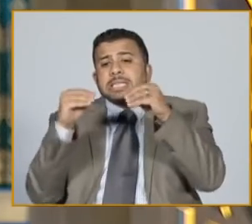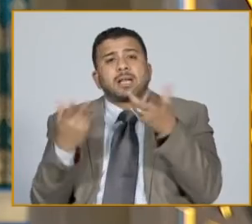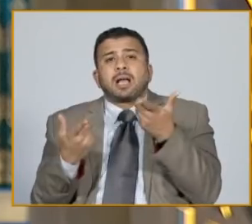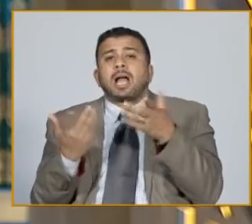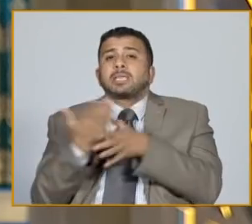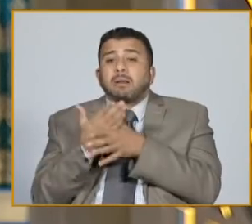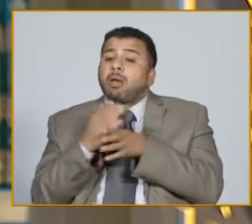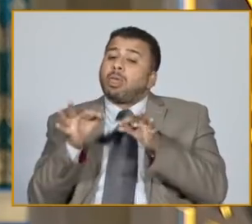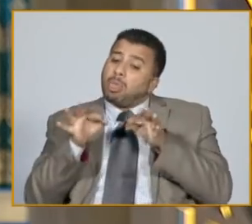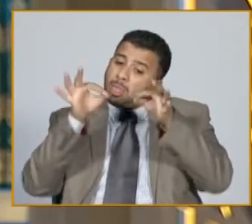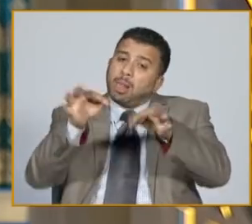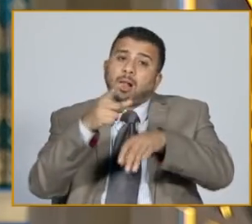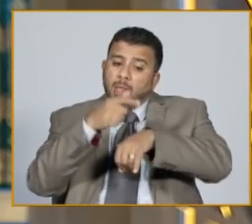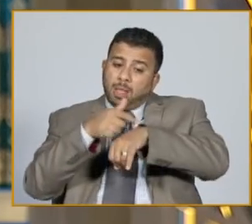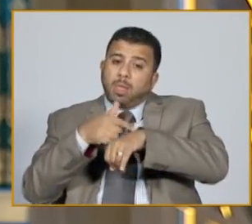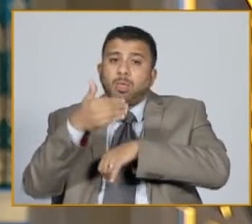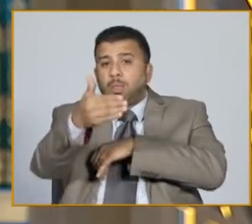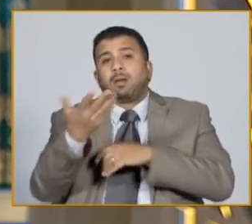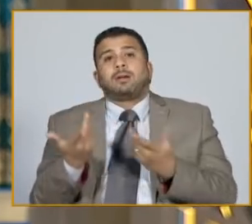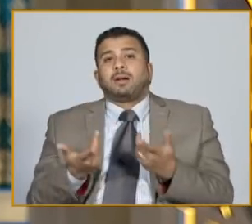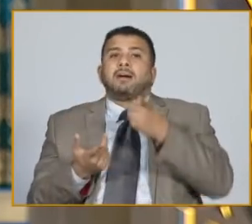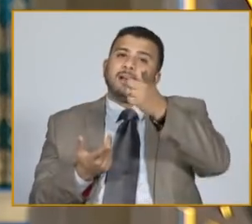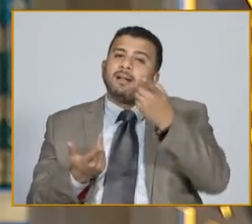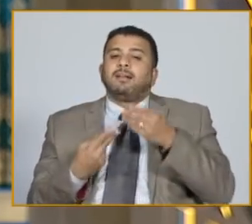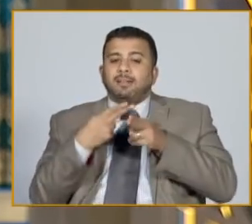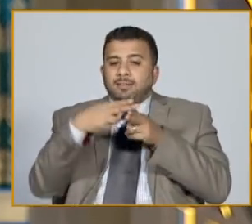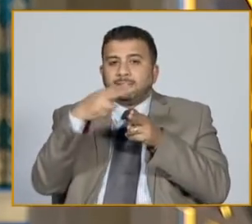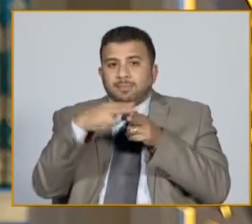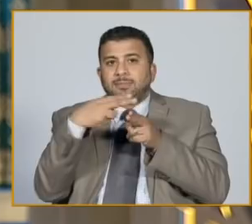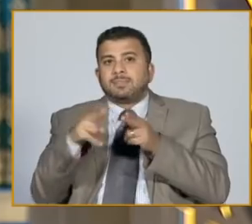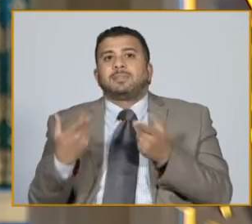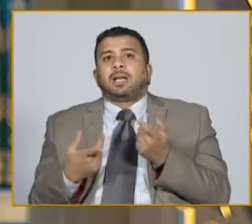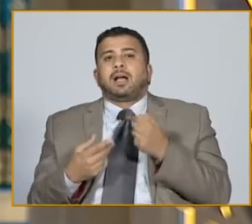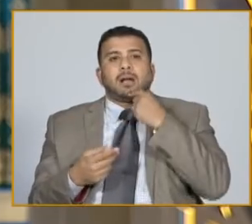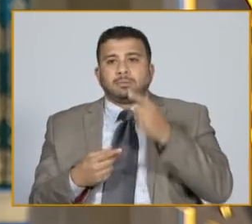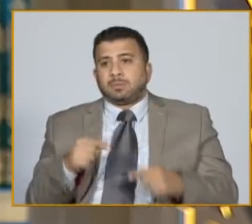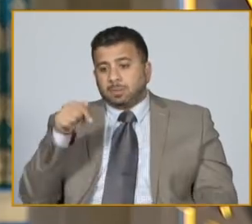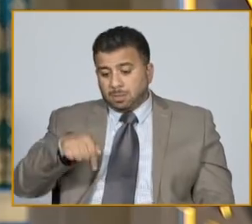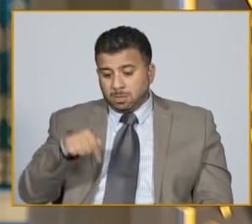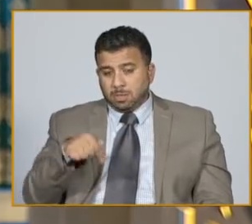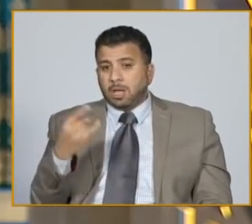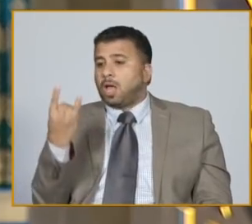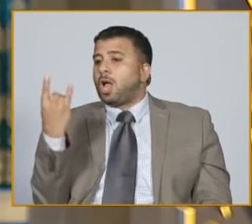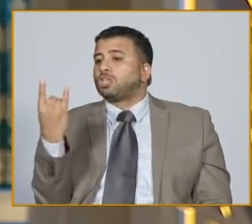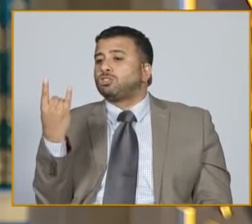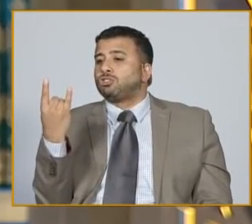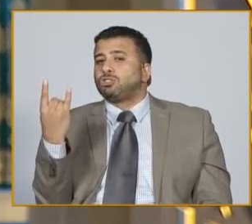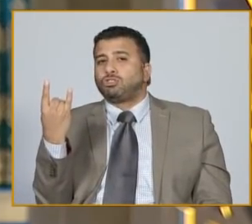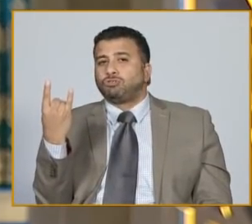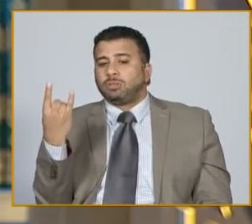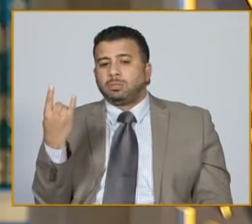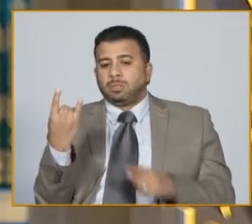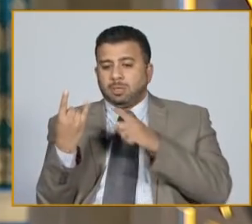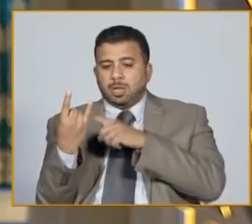منفعة، ما يعقل يا أخي أبو عروة، ما يعقل أن الإنسان يقول لك والله هذه بعشرة حاضر وبعشرة دين، ما يمكن، لأنه